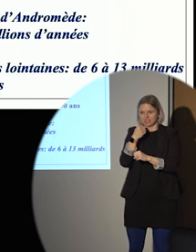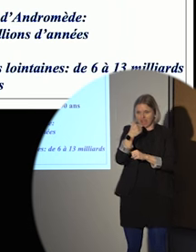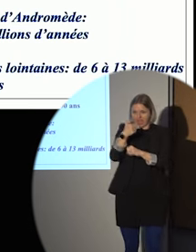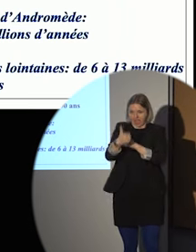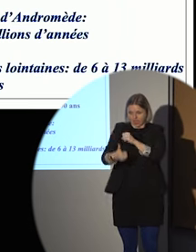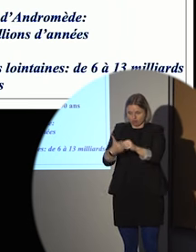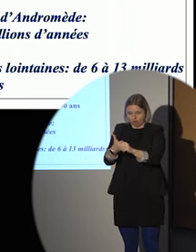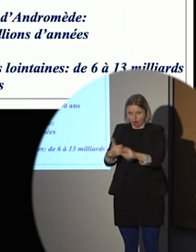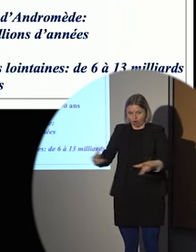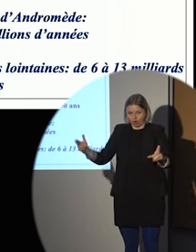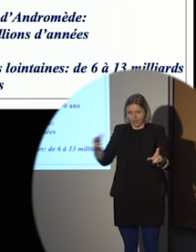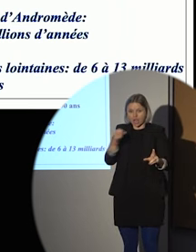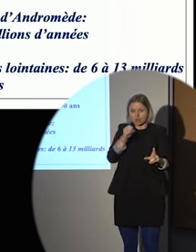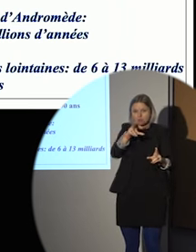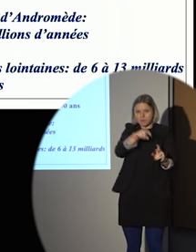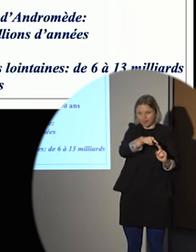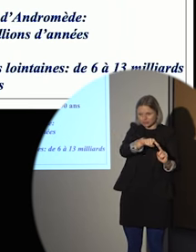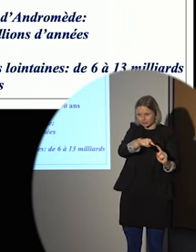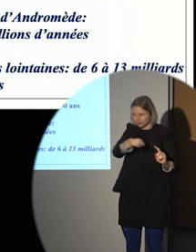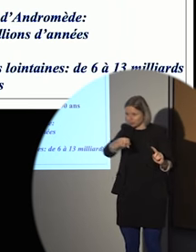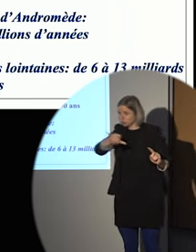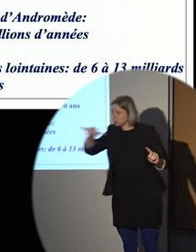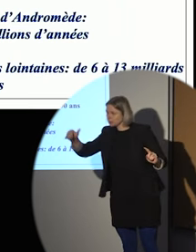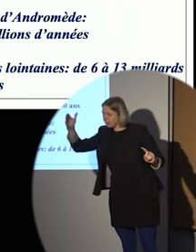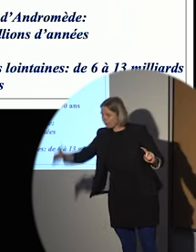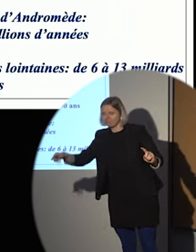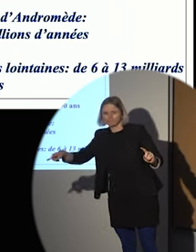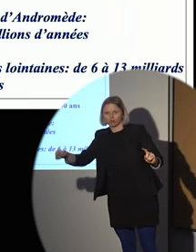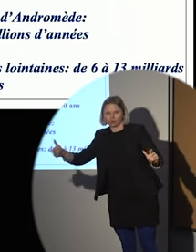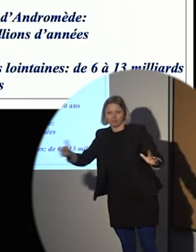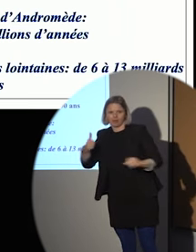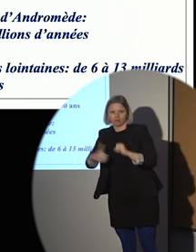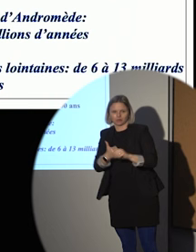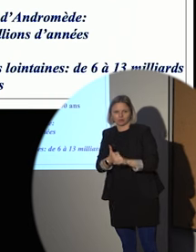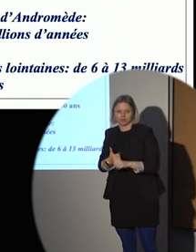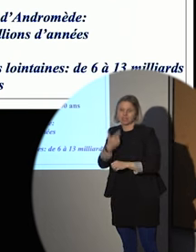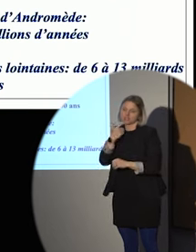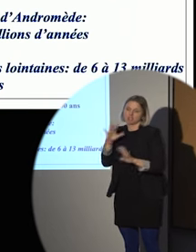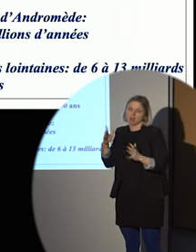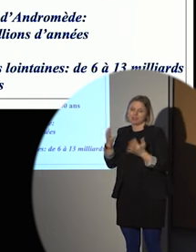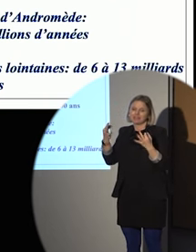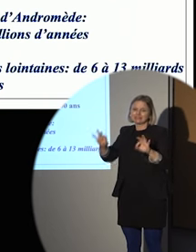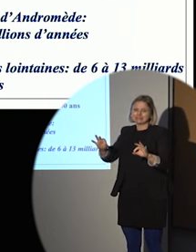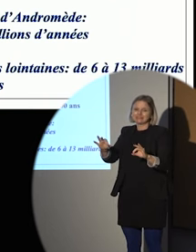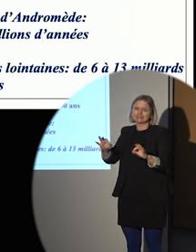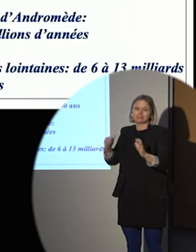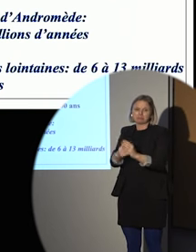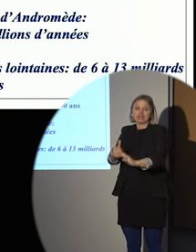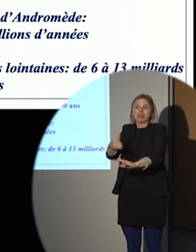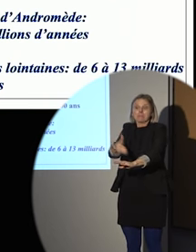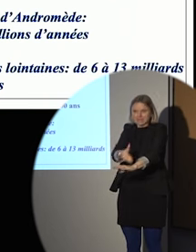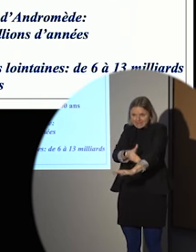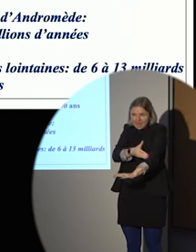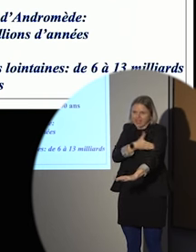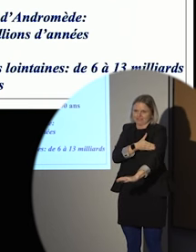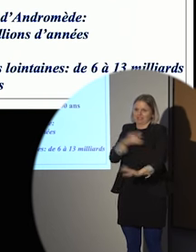en une année. Alors je vous le traduis en kilomètres, 10 000 milliards de kilomètres. Les banquiers ont même déjà